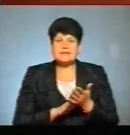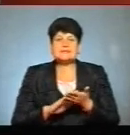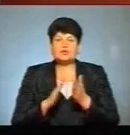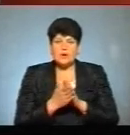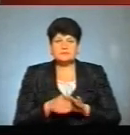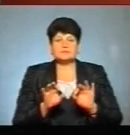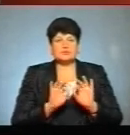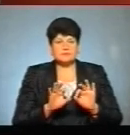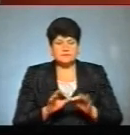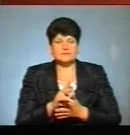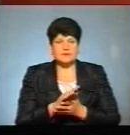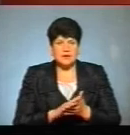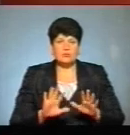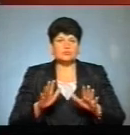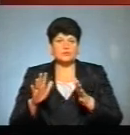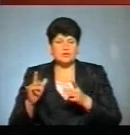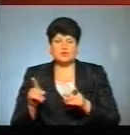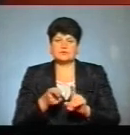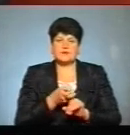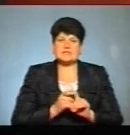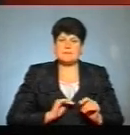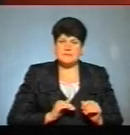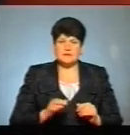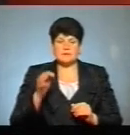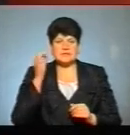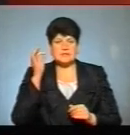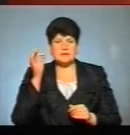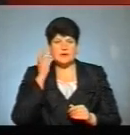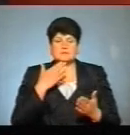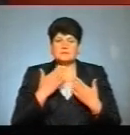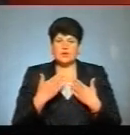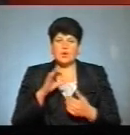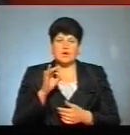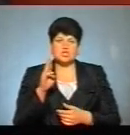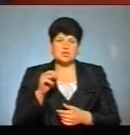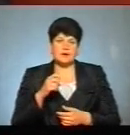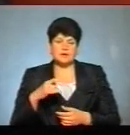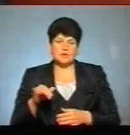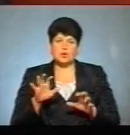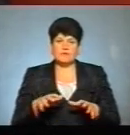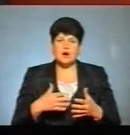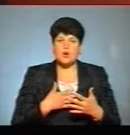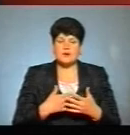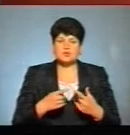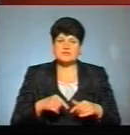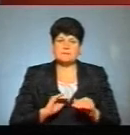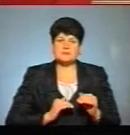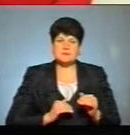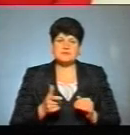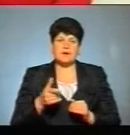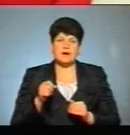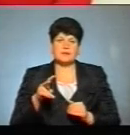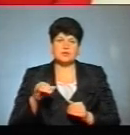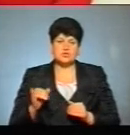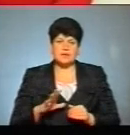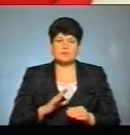висвітлювати події, які стосуються бізнесу. Нагадую, ми спілкувалися з Ольгою Шахін, головою громадської організації «Підприємці Галичини». Та також